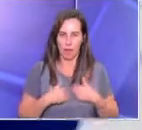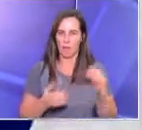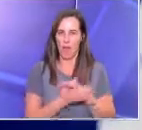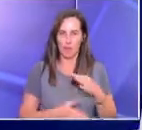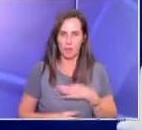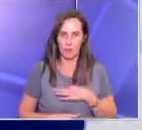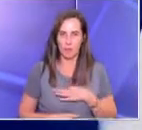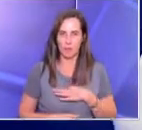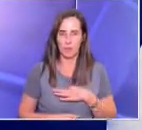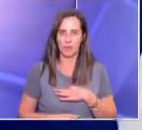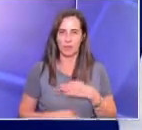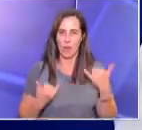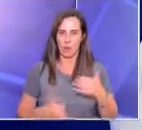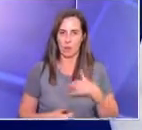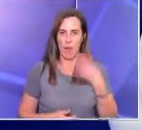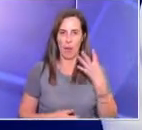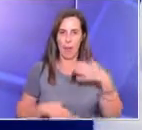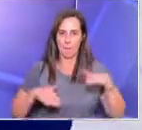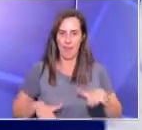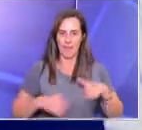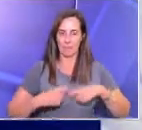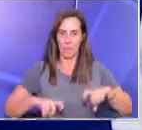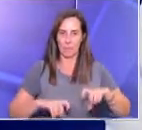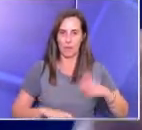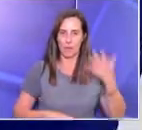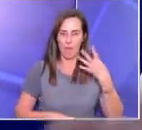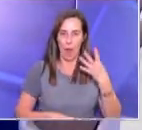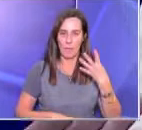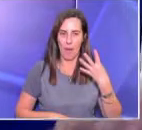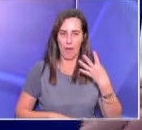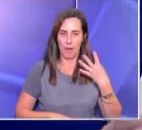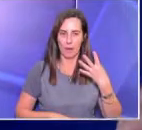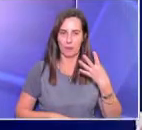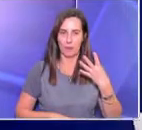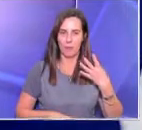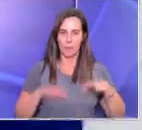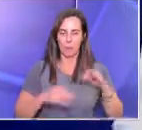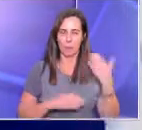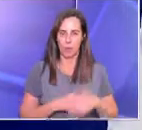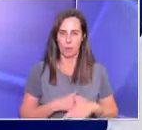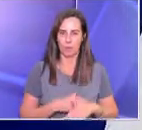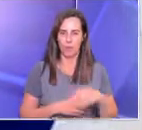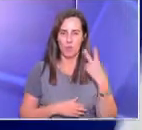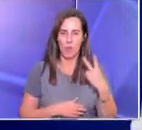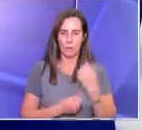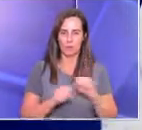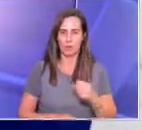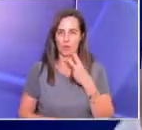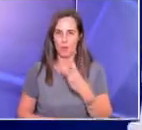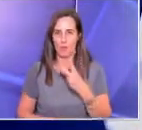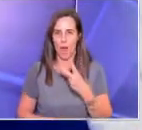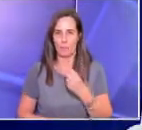והחברים שלי מהסיעה. היום אנחנו 4 מנדטים במועצה, היינו 4 מנדטים בבחירות האחרונות, 2 חילונים,